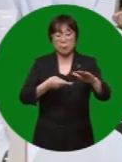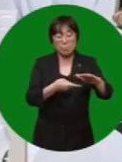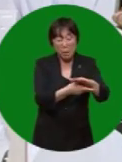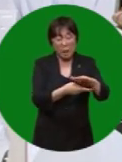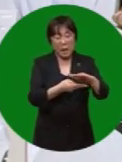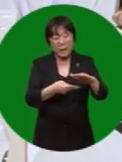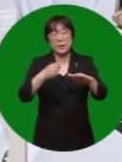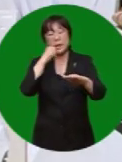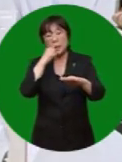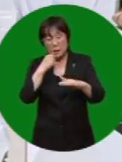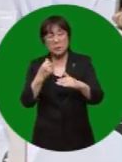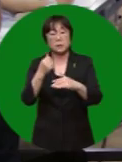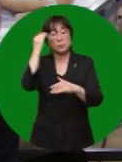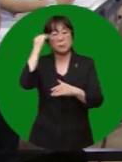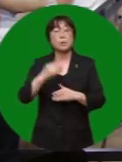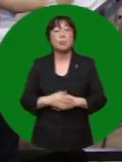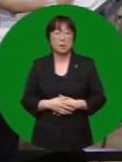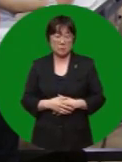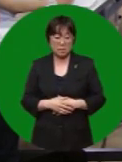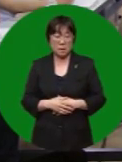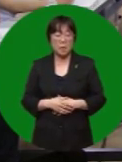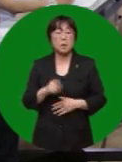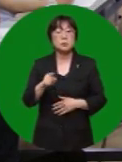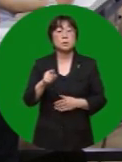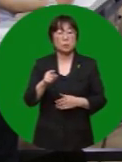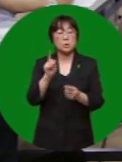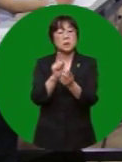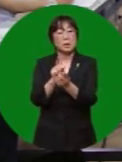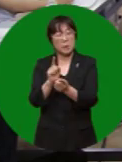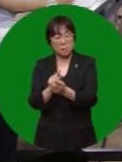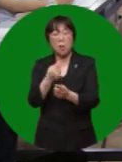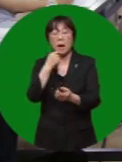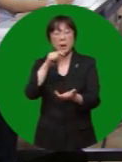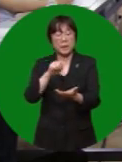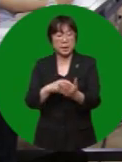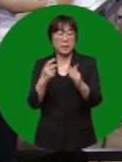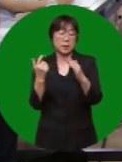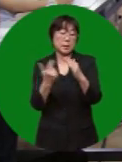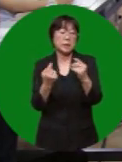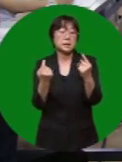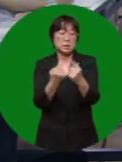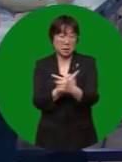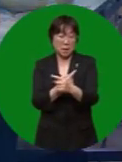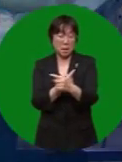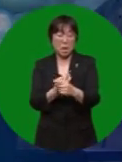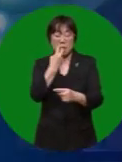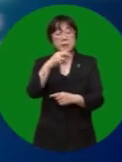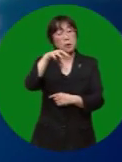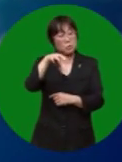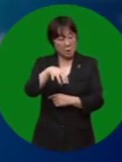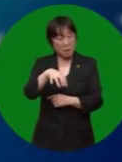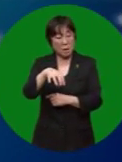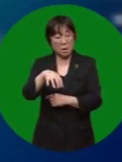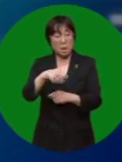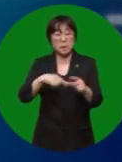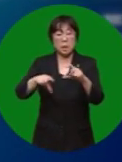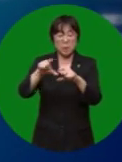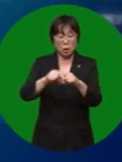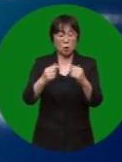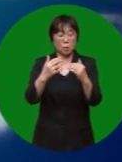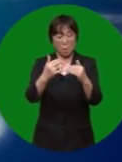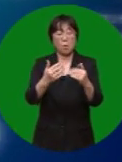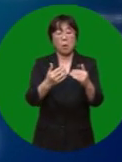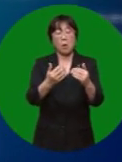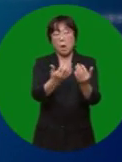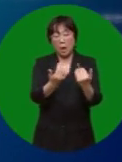になったら逃げられないわけですからね、まあ、これをということでのこの簡易耐震化、そして耐震シェルター、そして何よりも家具の固定